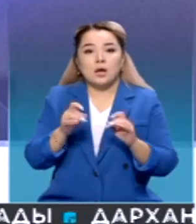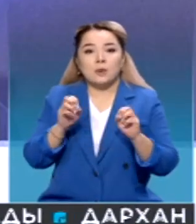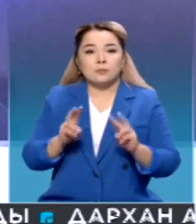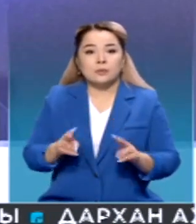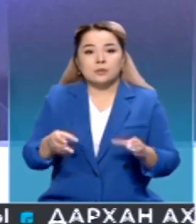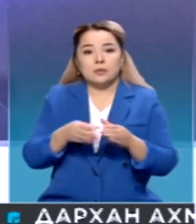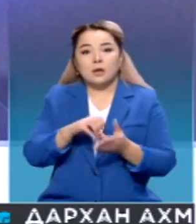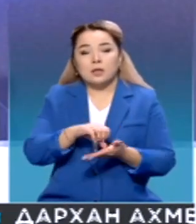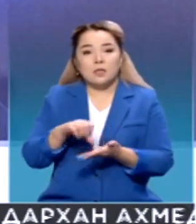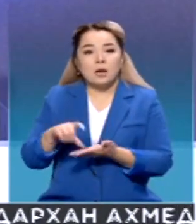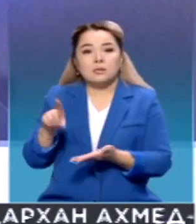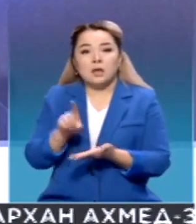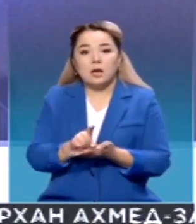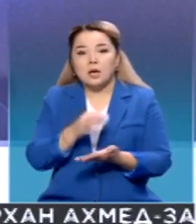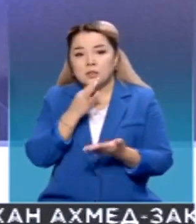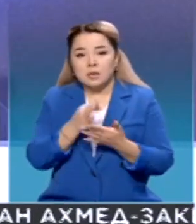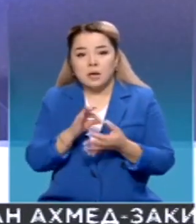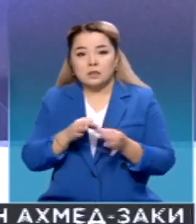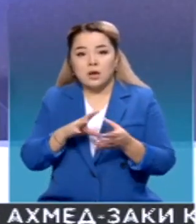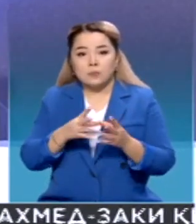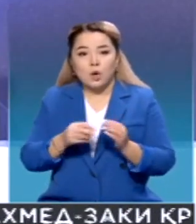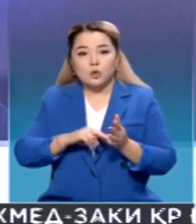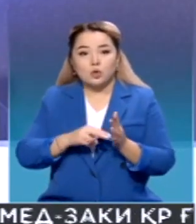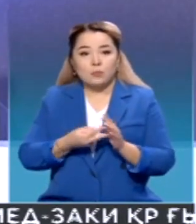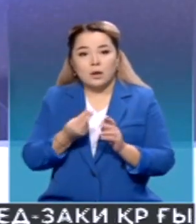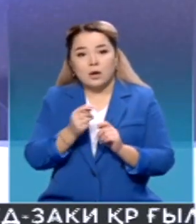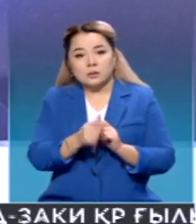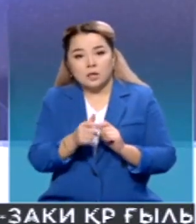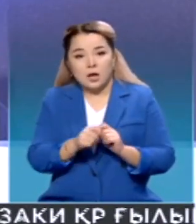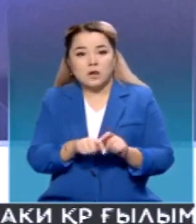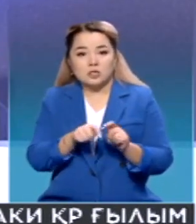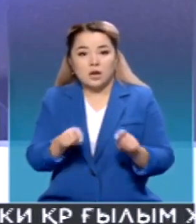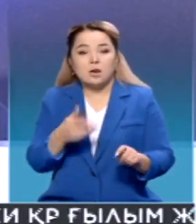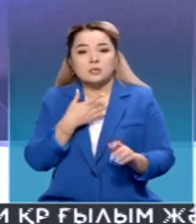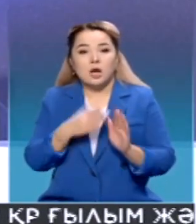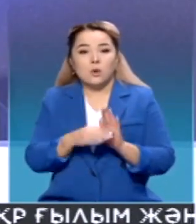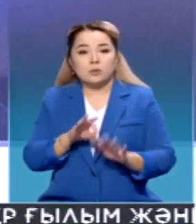трансляциялары, нақты критерийлер арқылы жобаларды қаржыландыру бойынша ашық дауыс беру енгізілді.